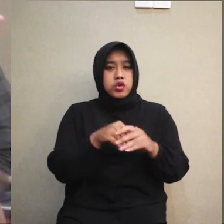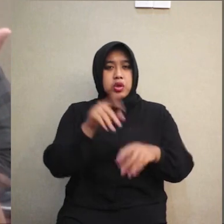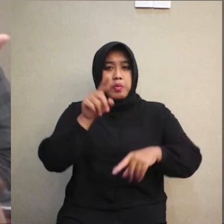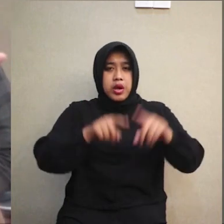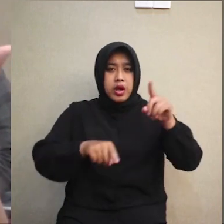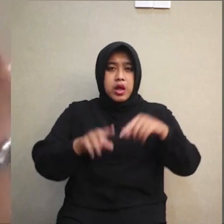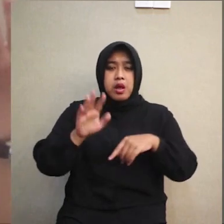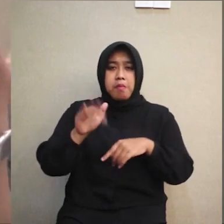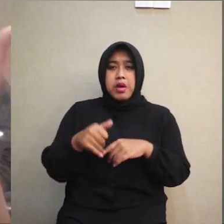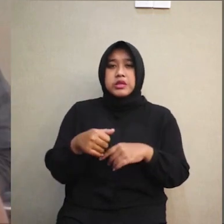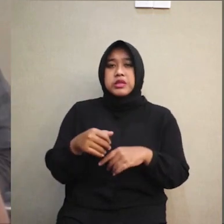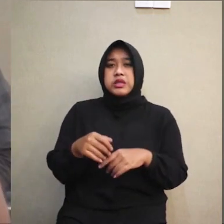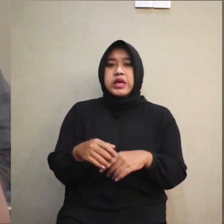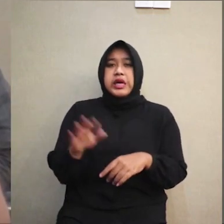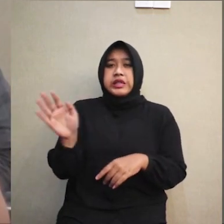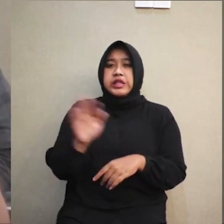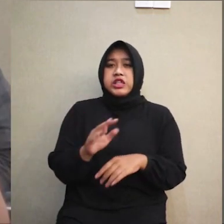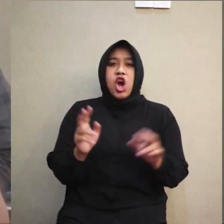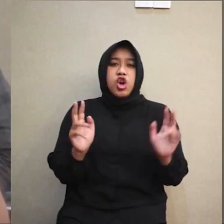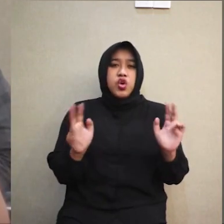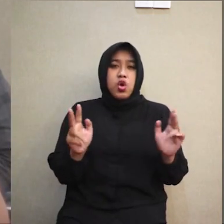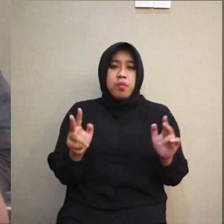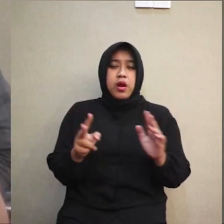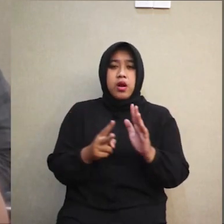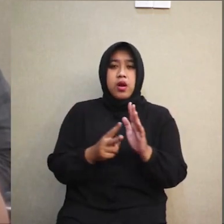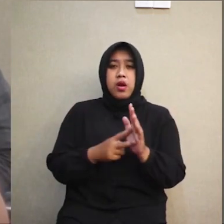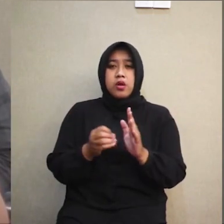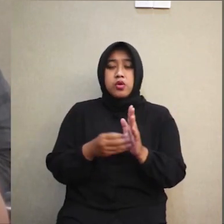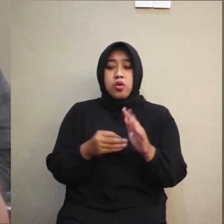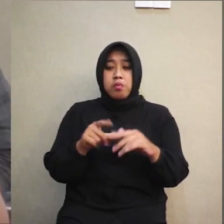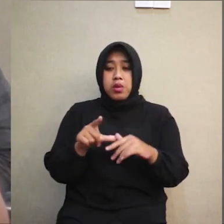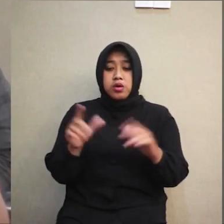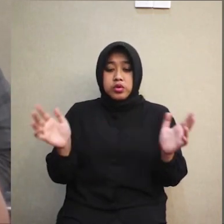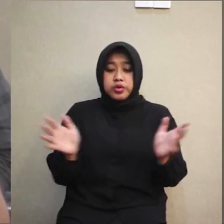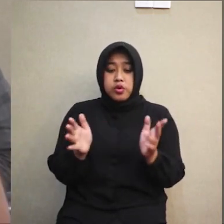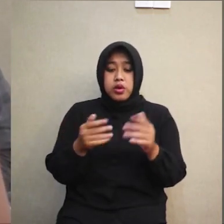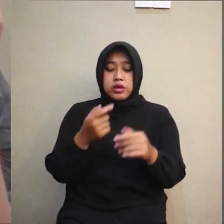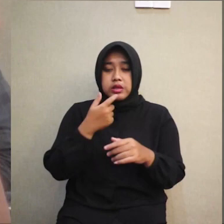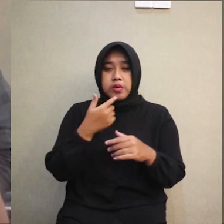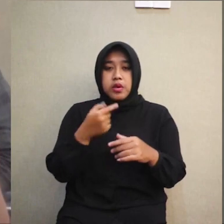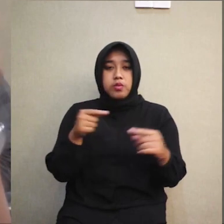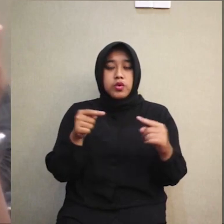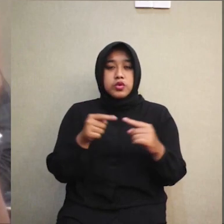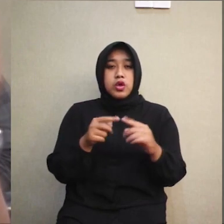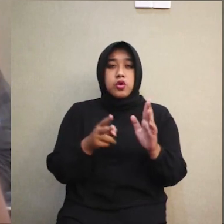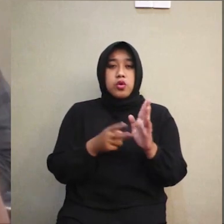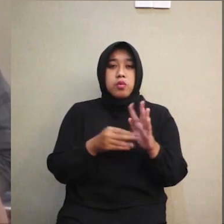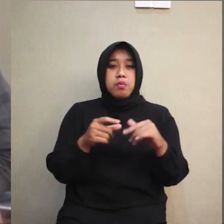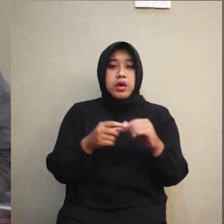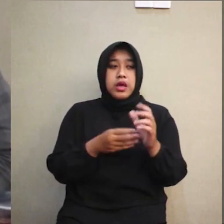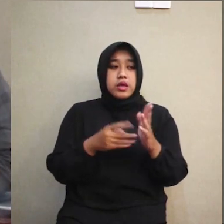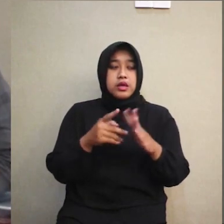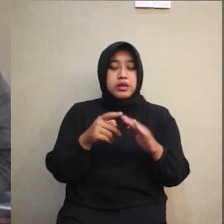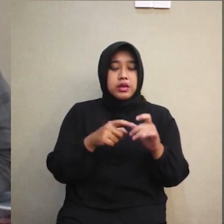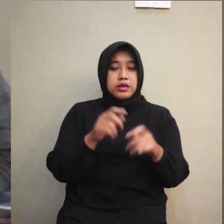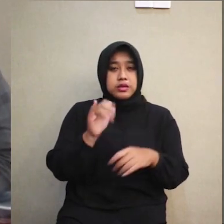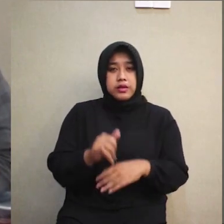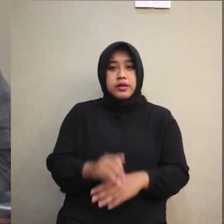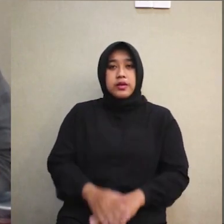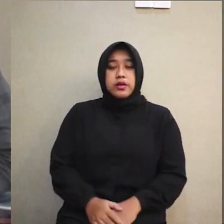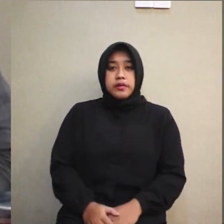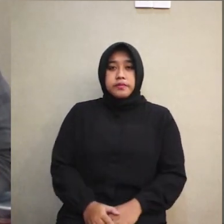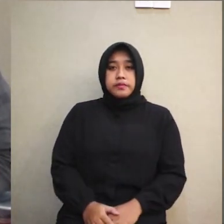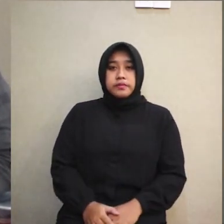dianggap sebagai ketidaknormalan dan lain-lain sehingga upaya yang didorong itu menuju ke normalitas gitu kan Nah itu